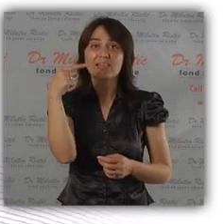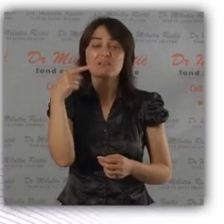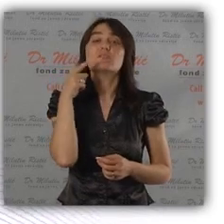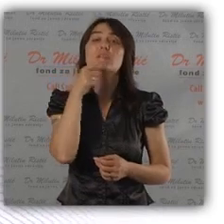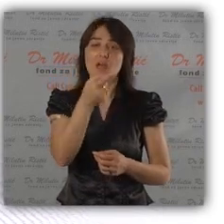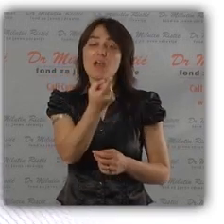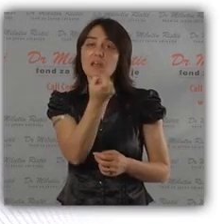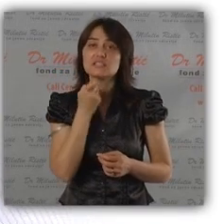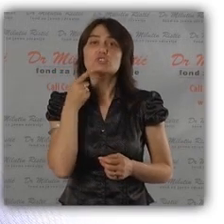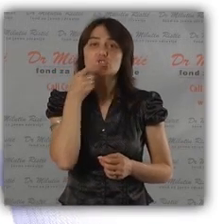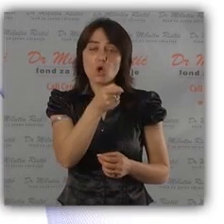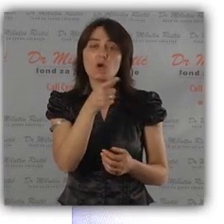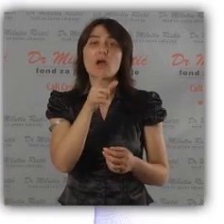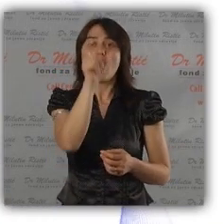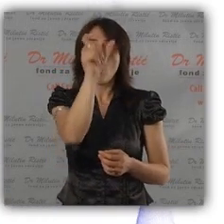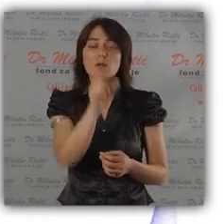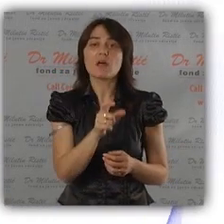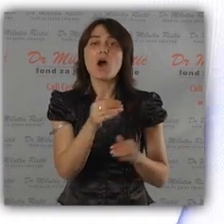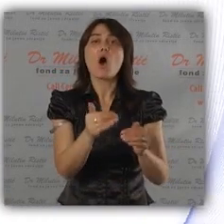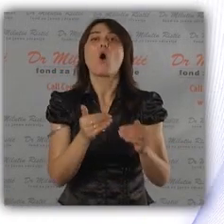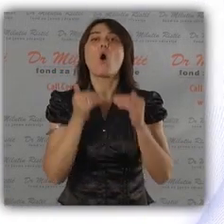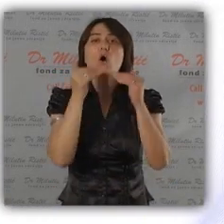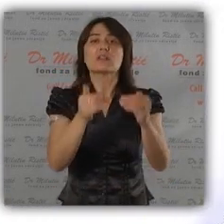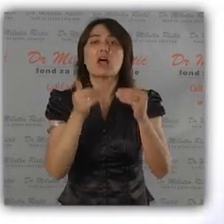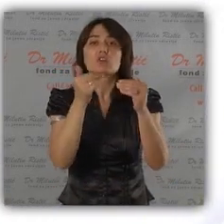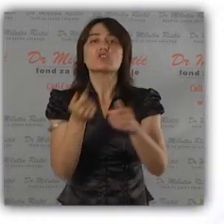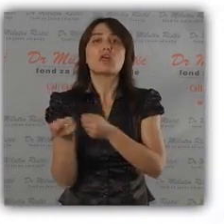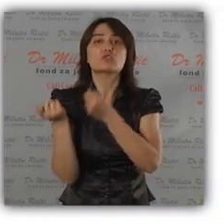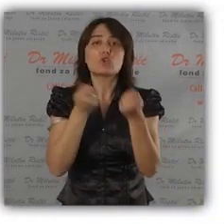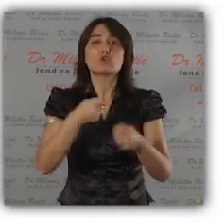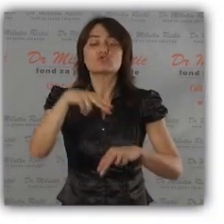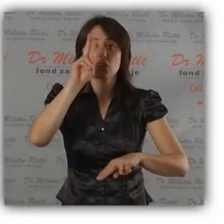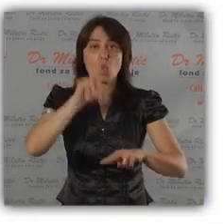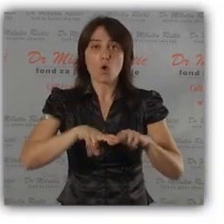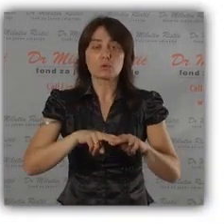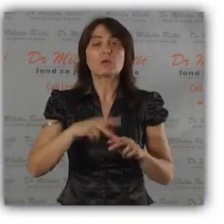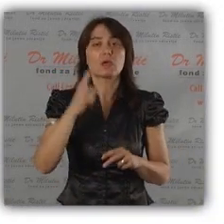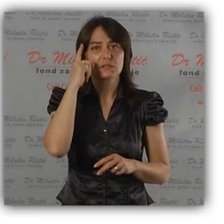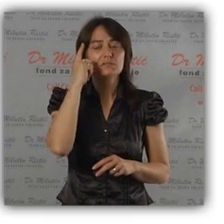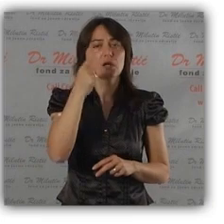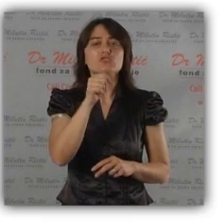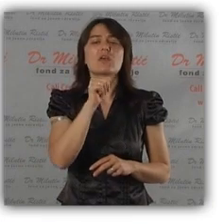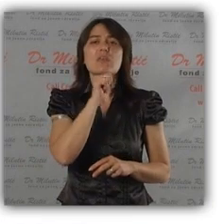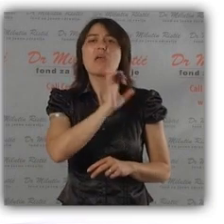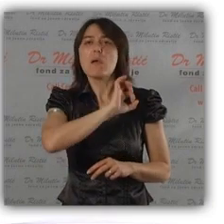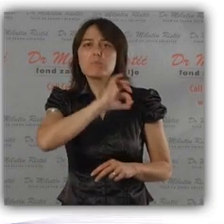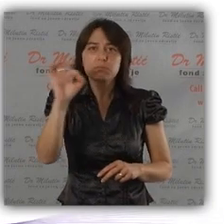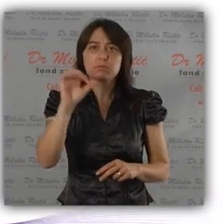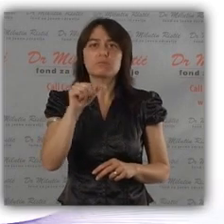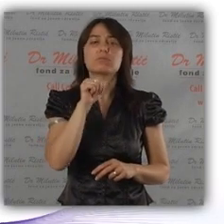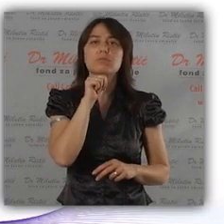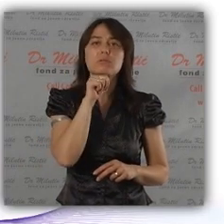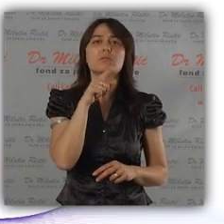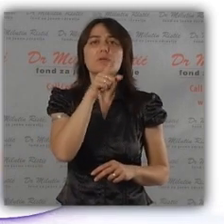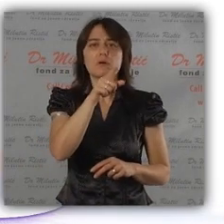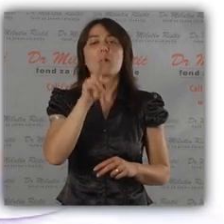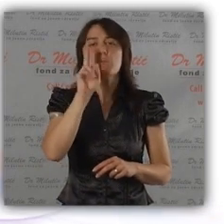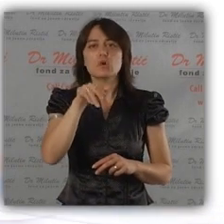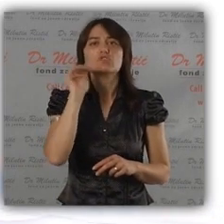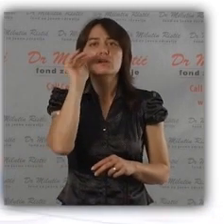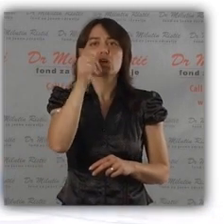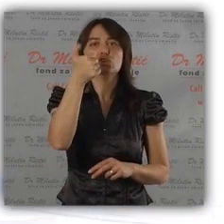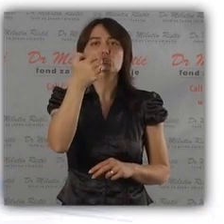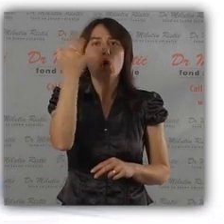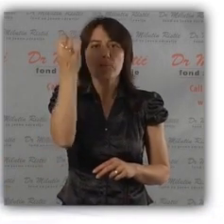one negativne. I stoga ona odlaže upravo donošenje te odluke. Dakle, znači i perfekcionizam sa idejom